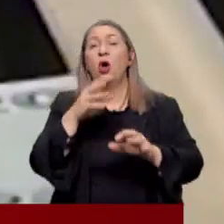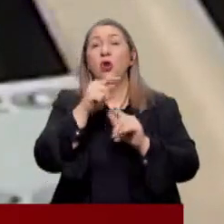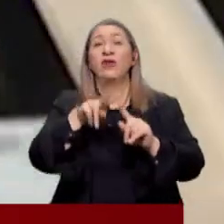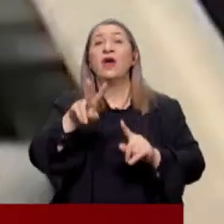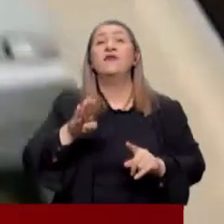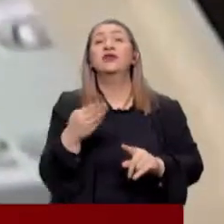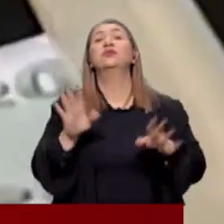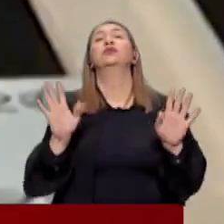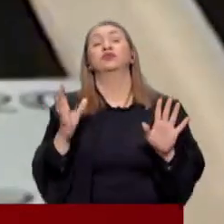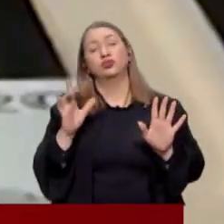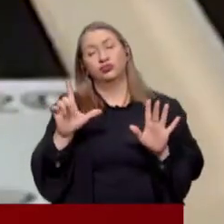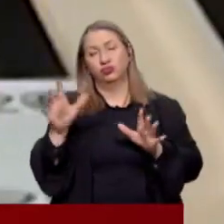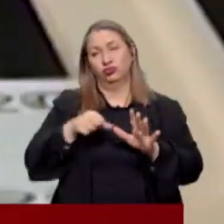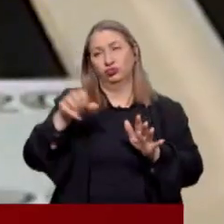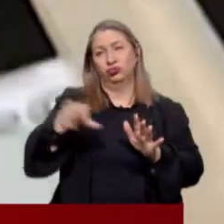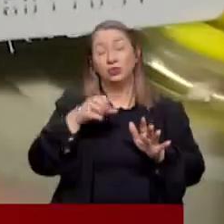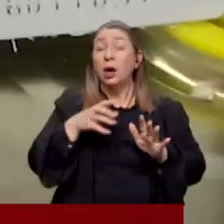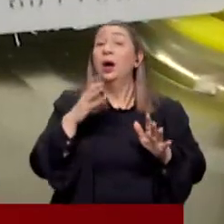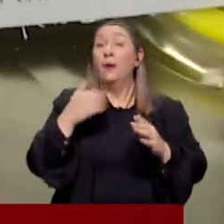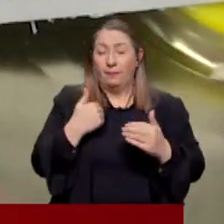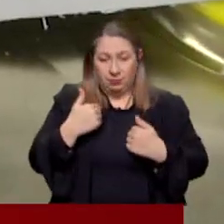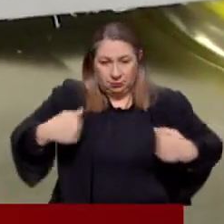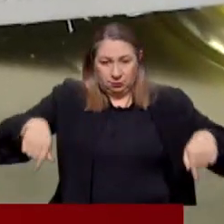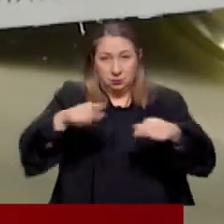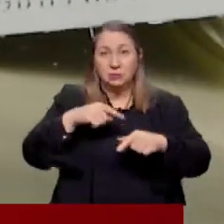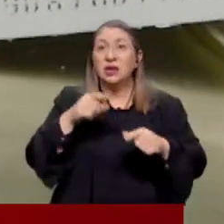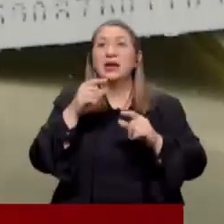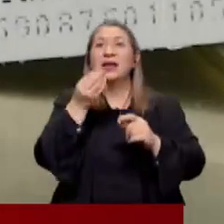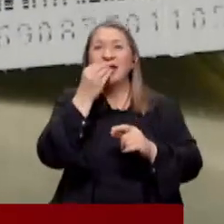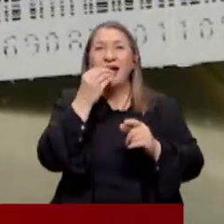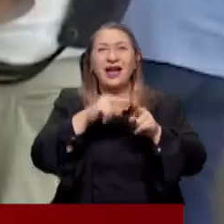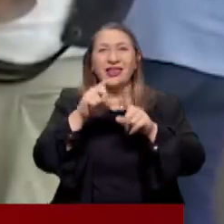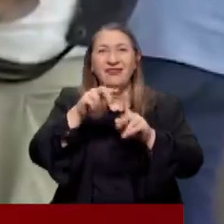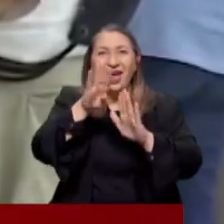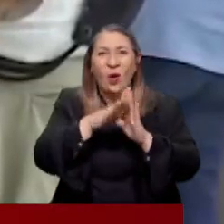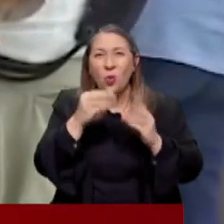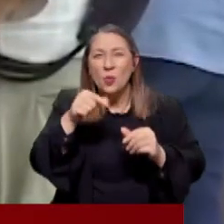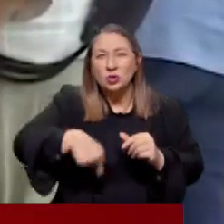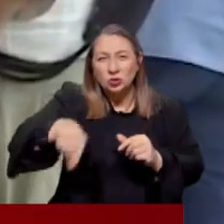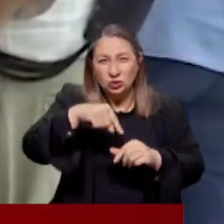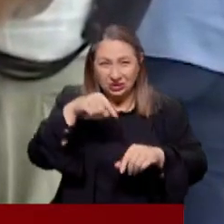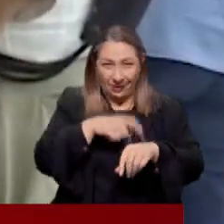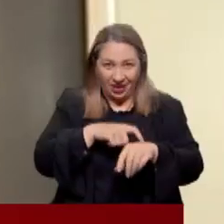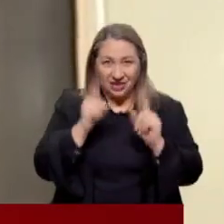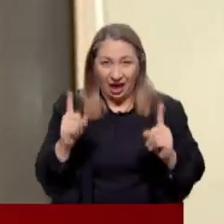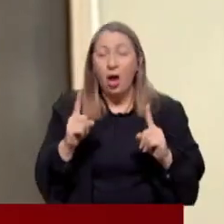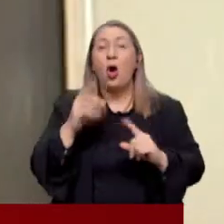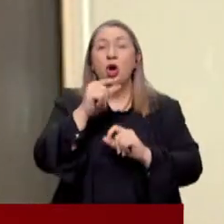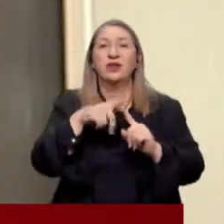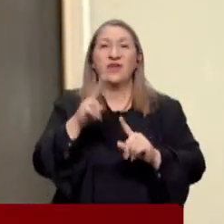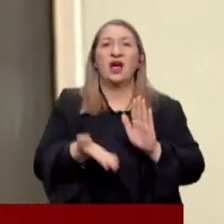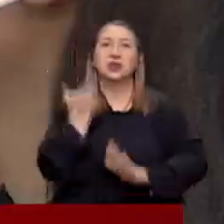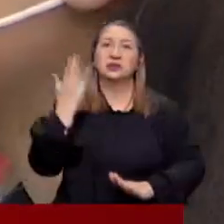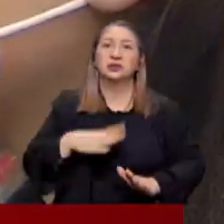ÖTV'dense vazgeçilemedi. Tüketiciler en azından gıdada KDV indiriminin devreye girdiği bu günlerde ÖTV de